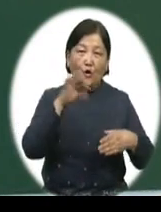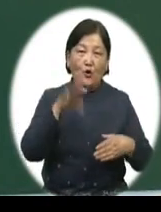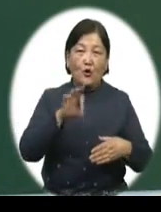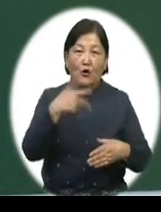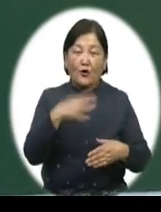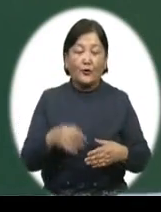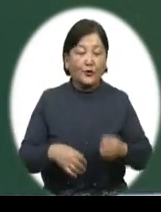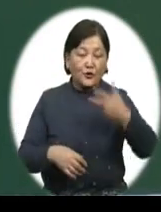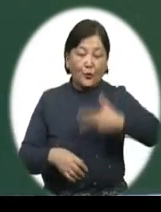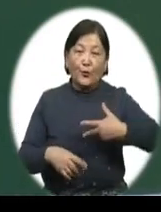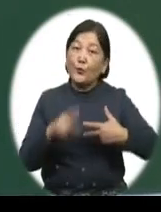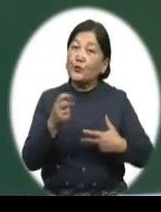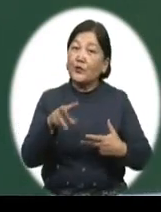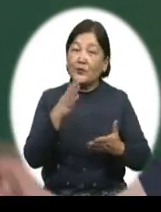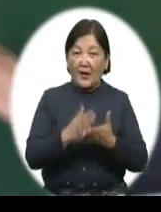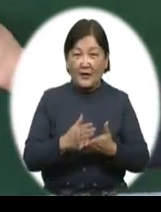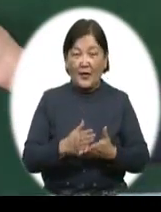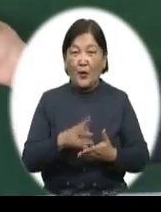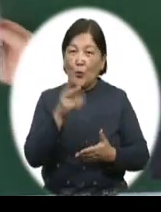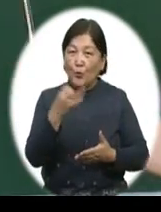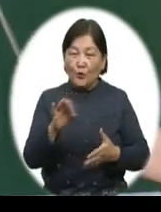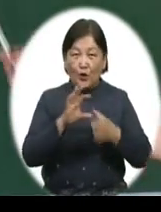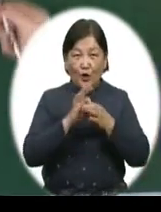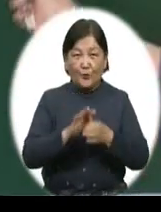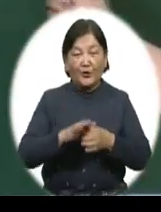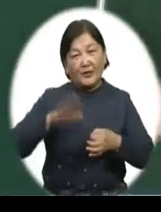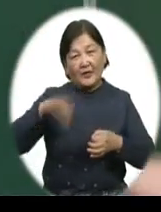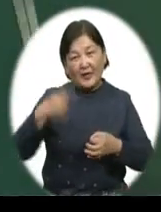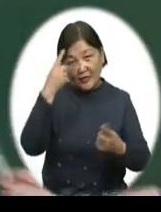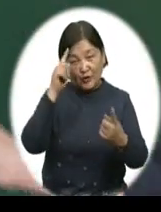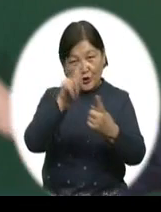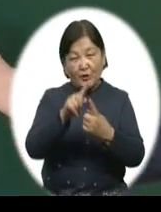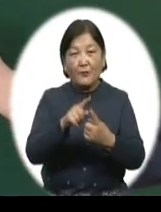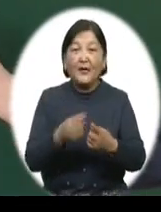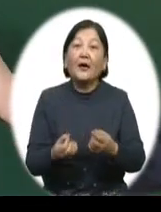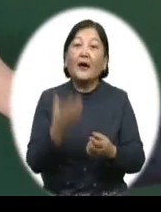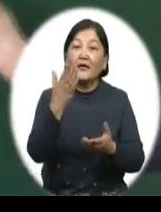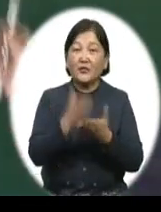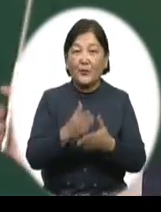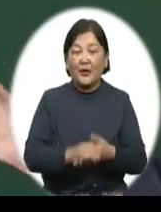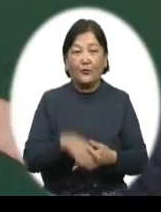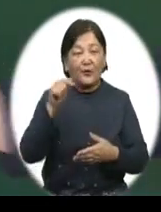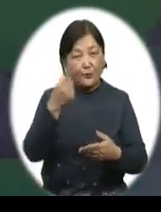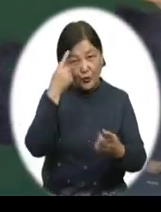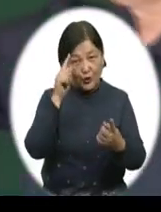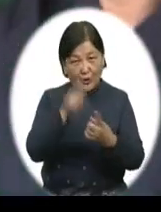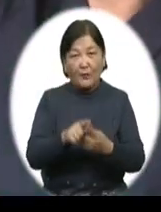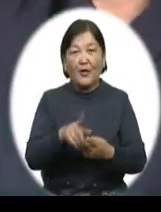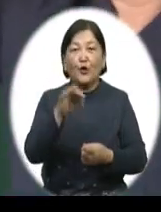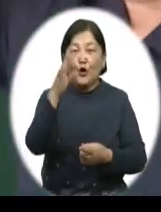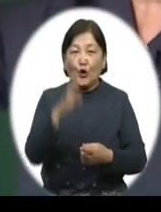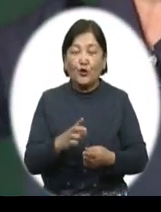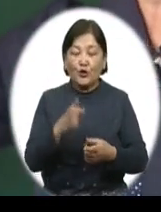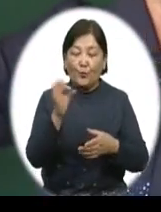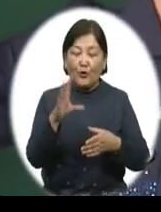үзүүлэлтүүдээр хэмждэг. За тэгээд энэ үр нөлөөнөөс дараагийн зорилго нь дэвшэж гардаг. Тэгээд энэ зорилго нь эргээд орц